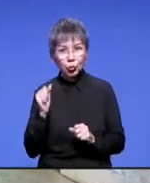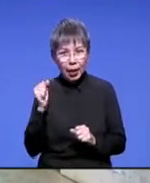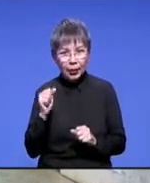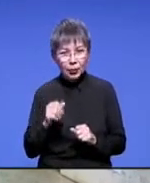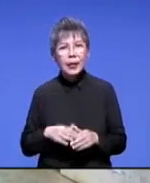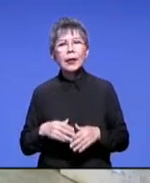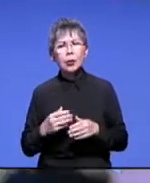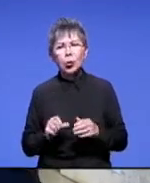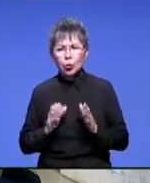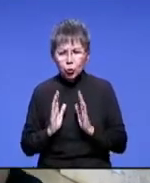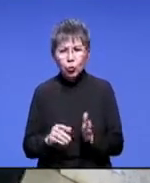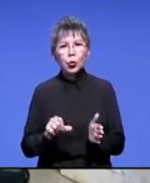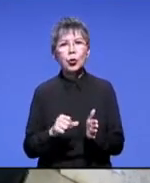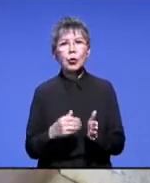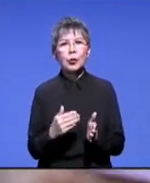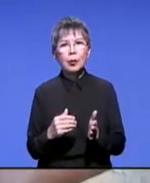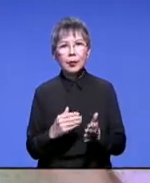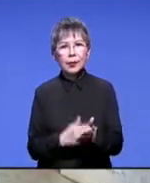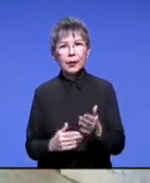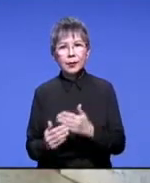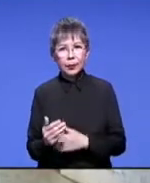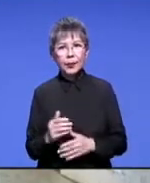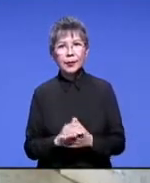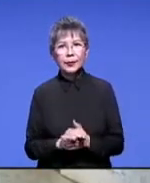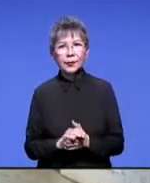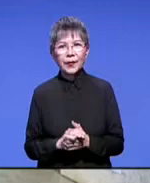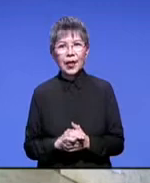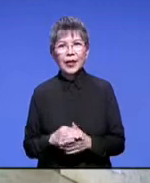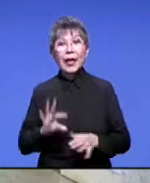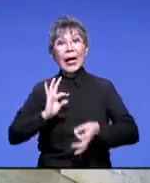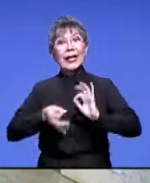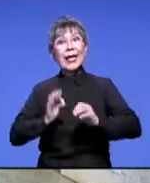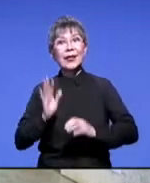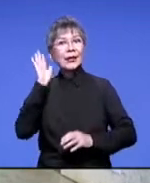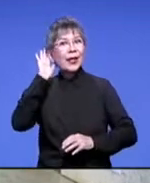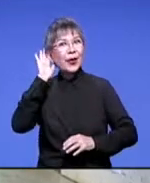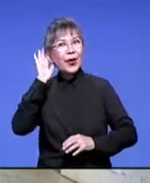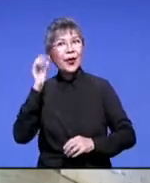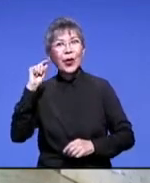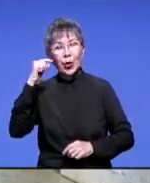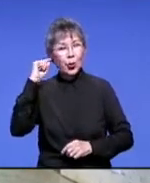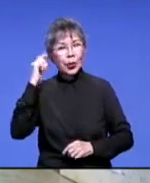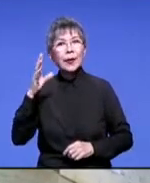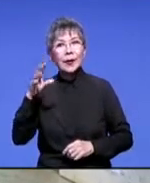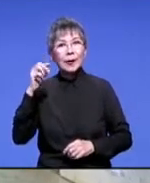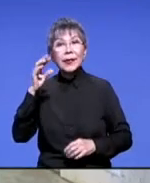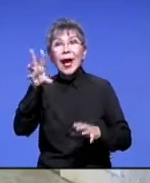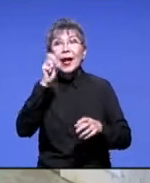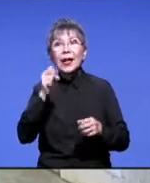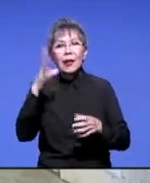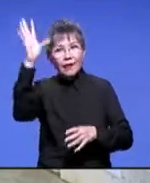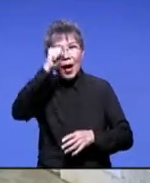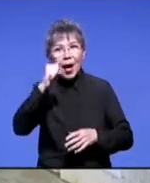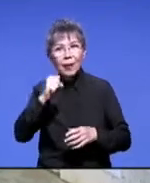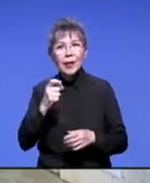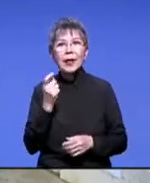teman-teman tuli bisa memaknai azannya dengan bahasa isyarat. Jadi sebenarnya masjid ramah disabilitas itu tidak hanya